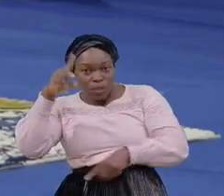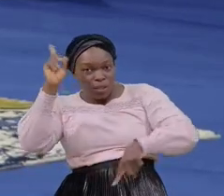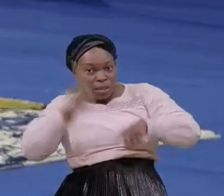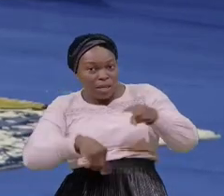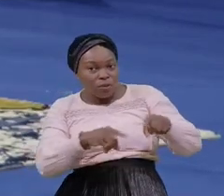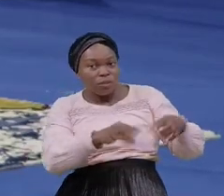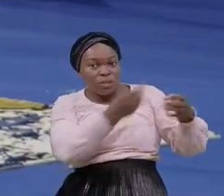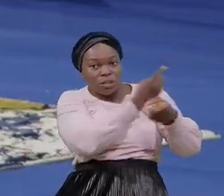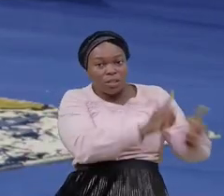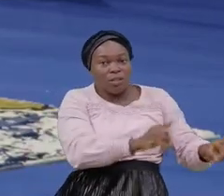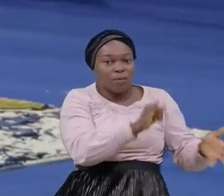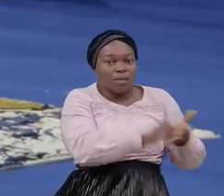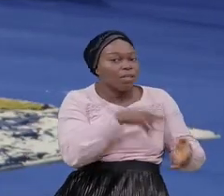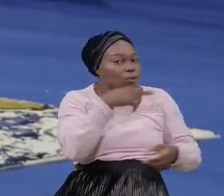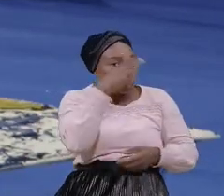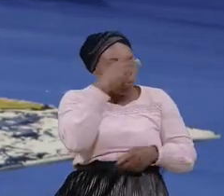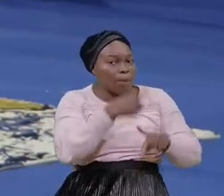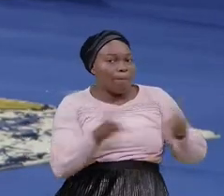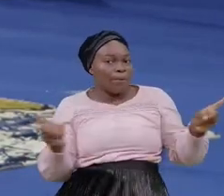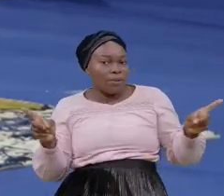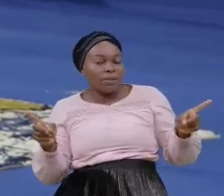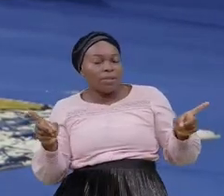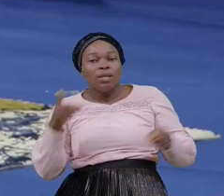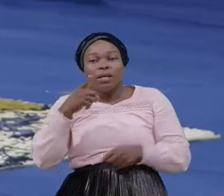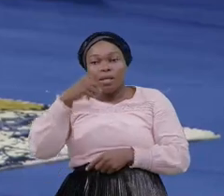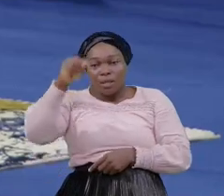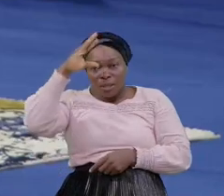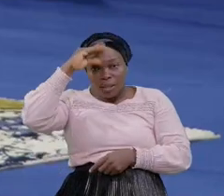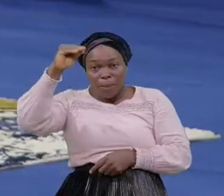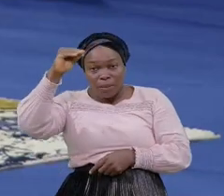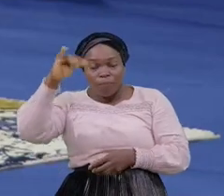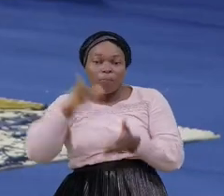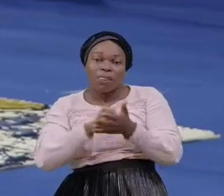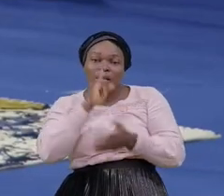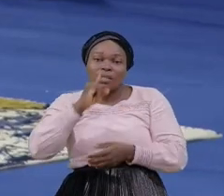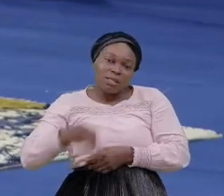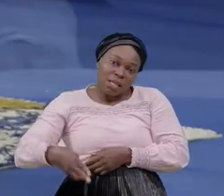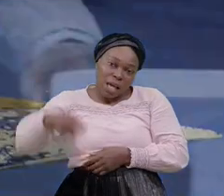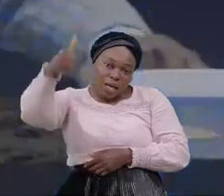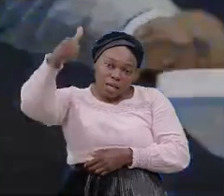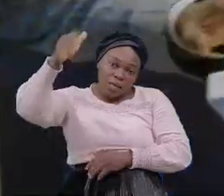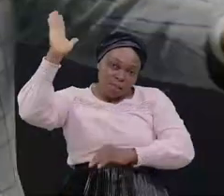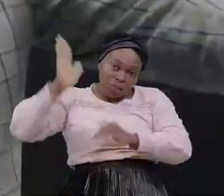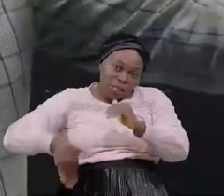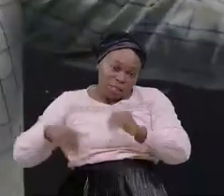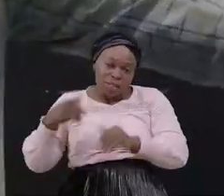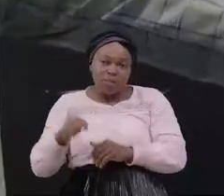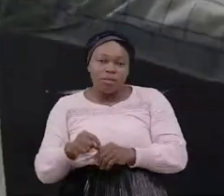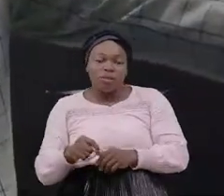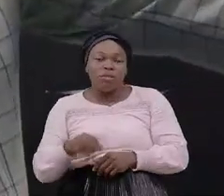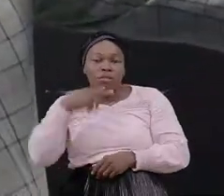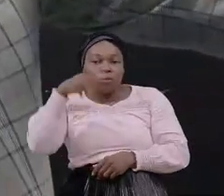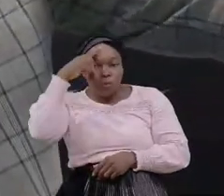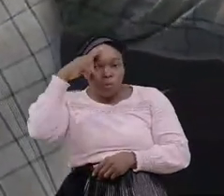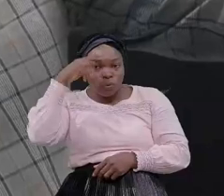autre libre, une autre chèvre attachée libre. Mais l'homme plus élevé que la chèvre,